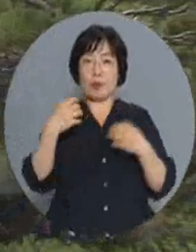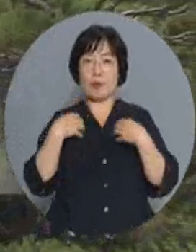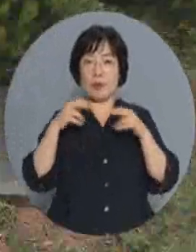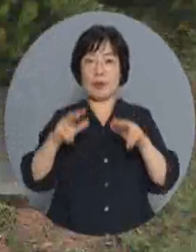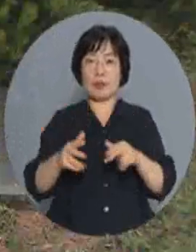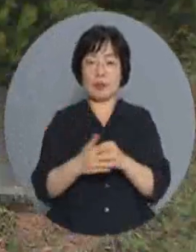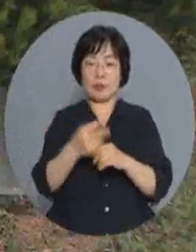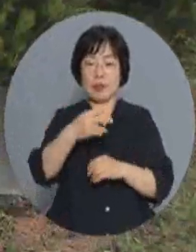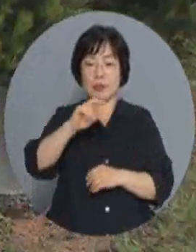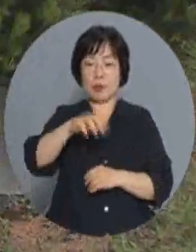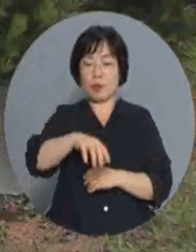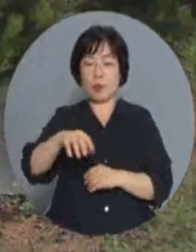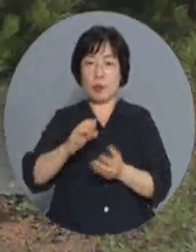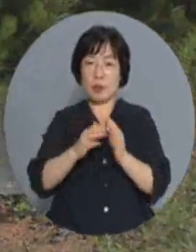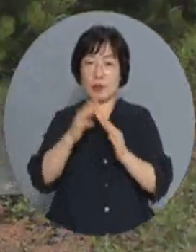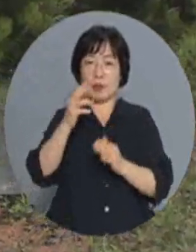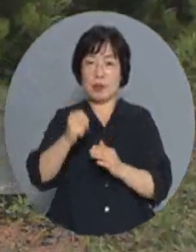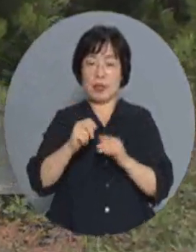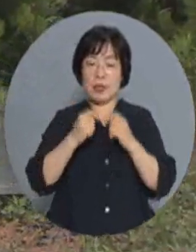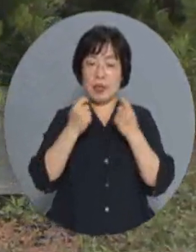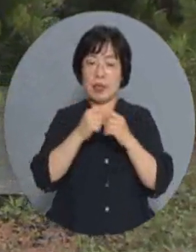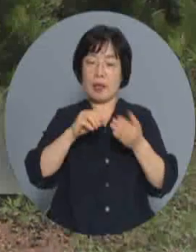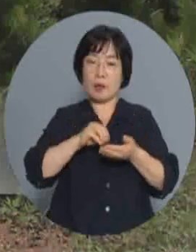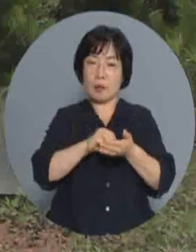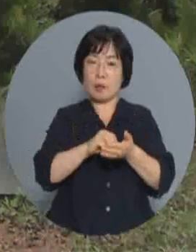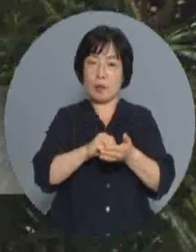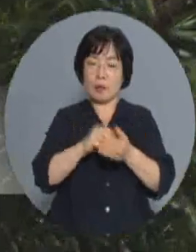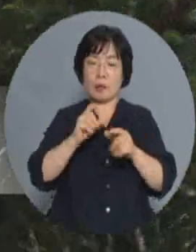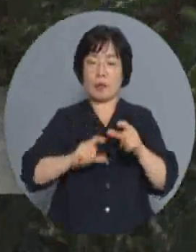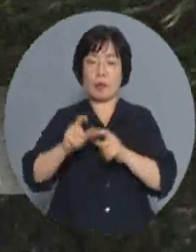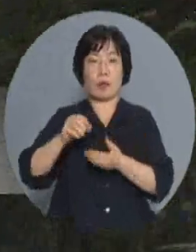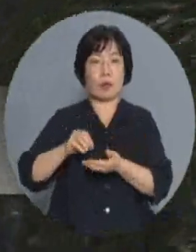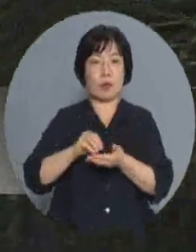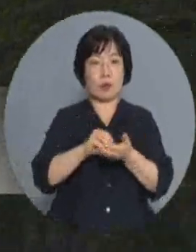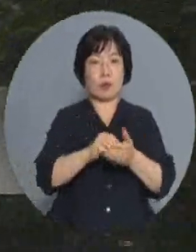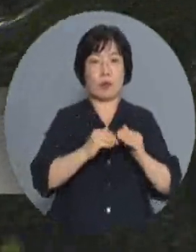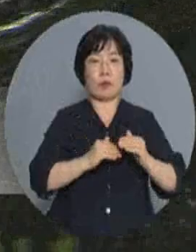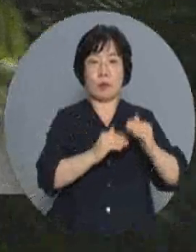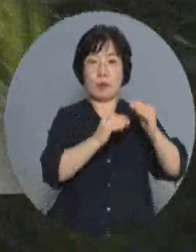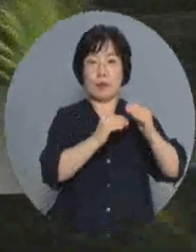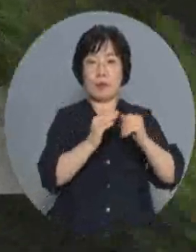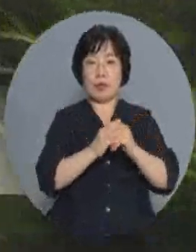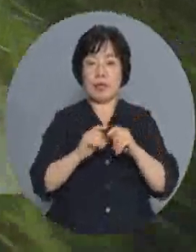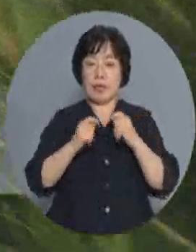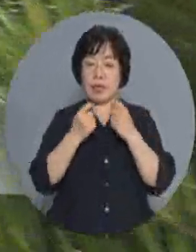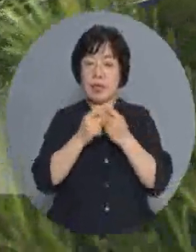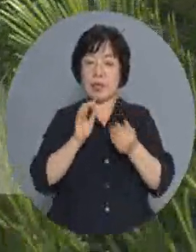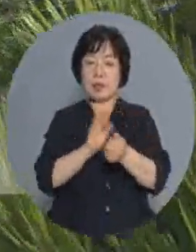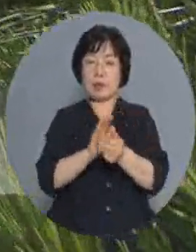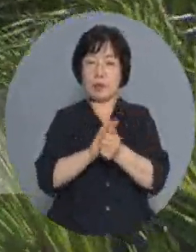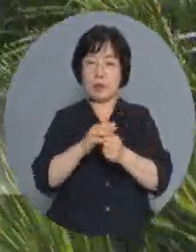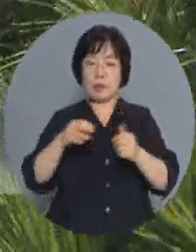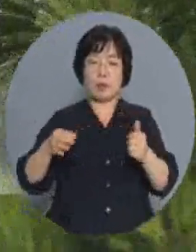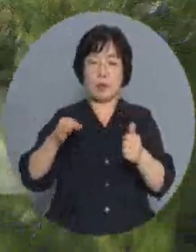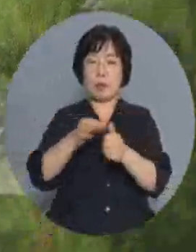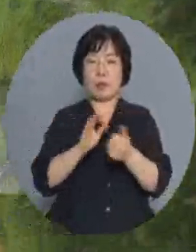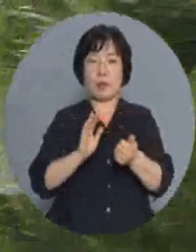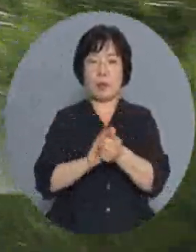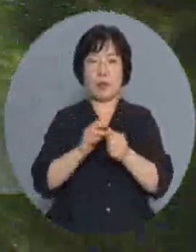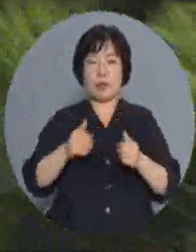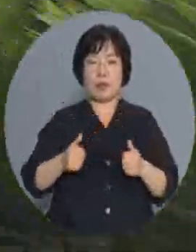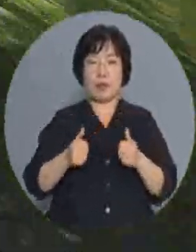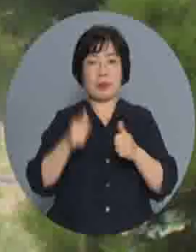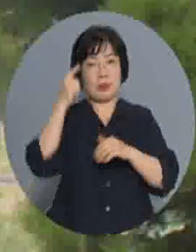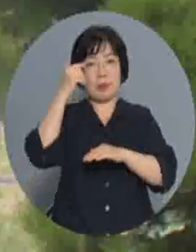대서 한정가 등록을 추가로 준비하고 있다며 민간 정원에 대한 행 재정적인 지원을 아끼지 않겠다는